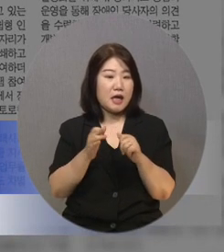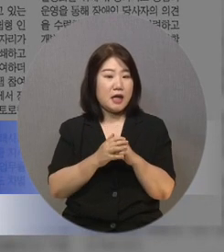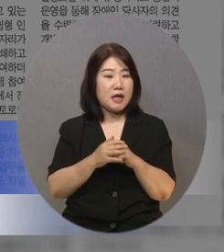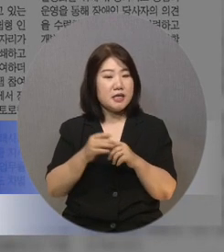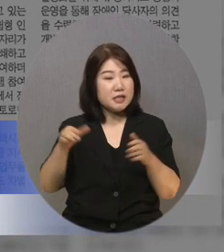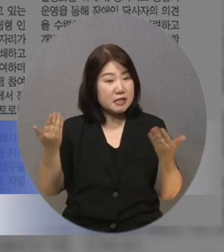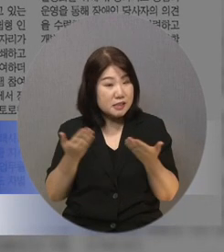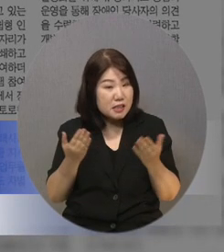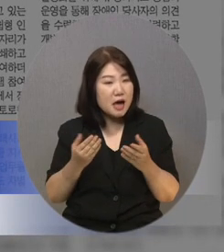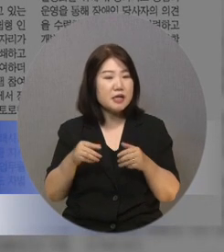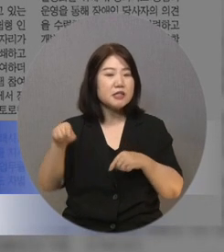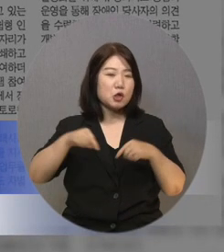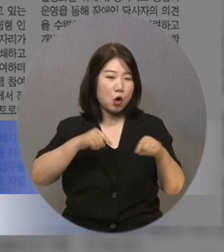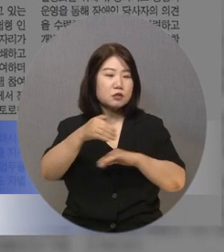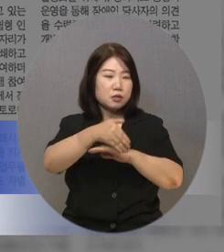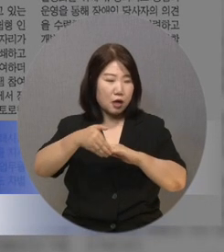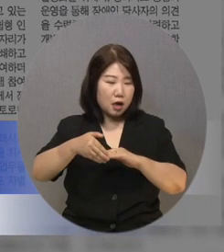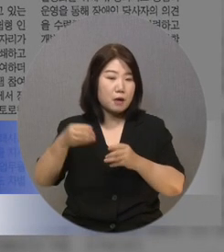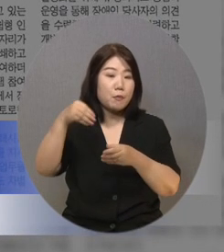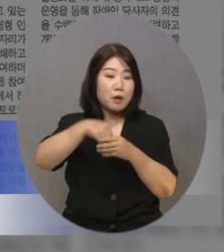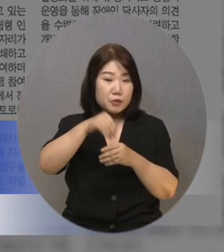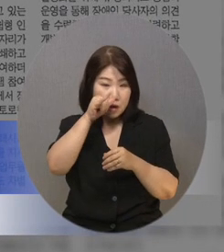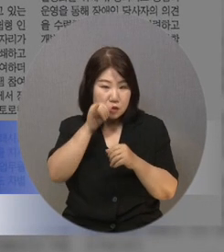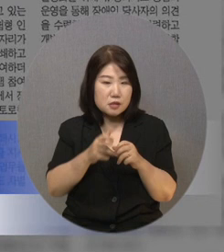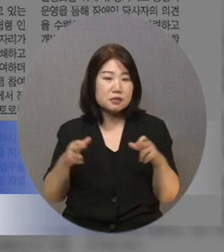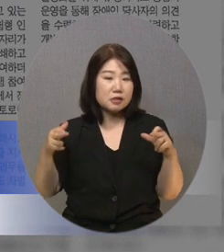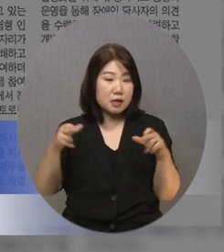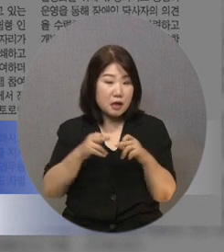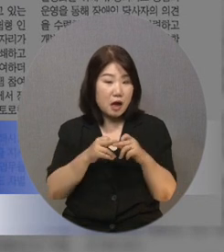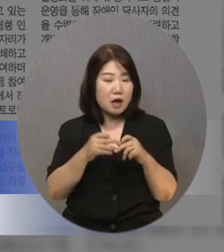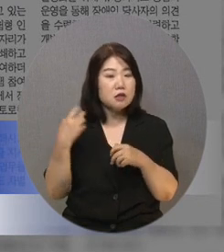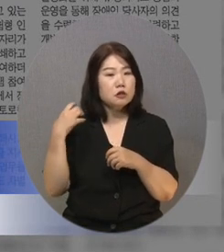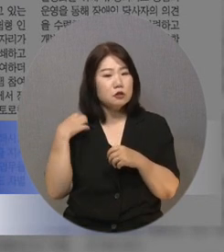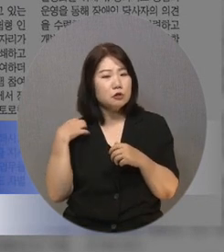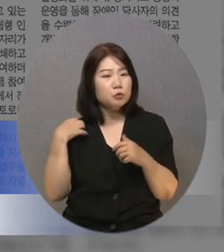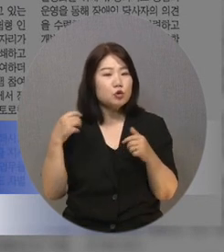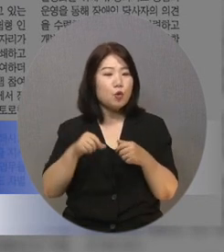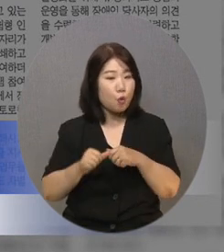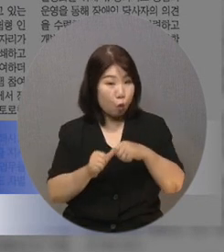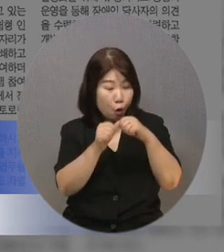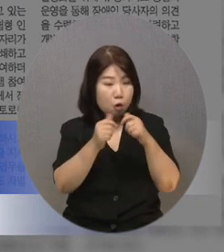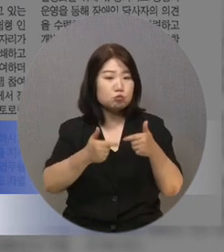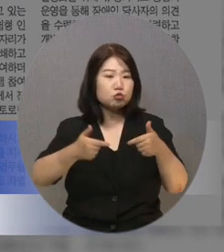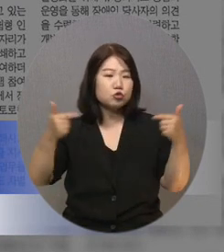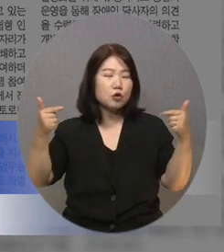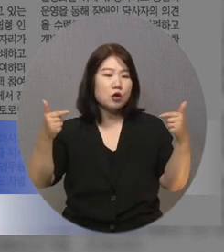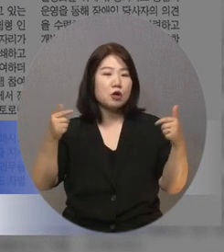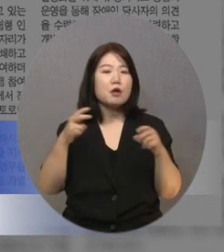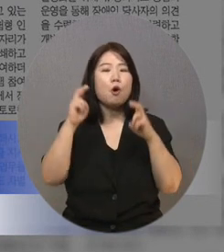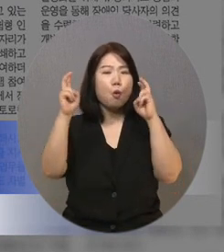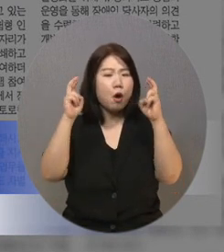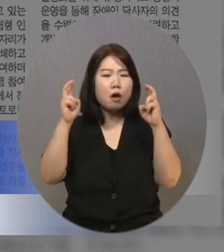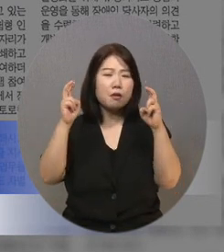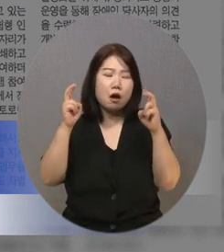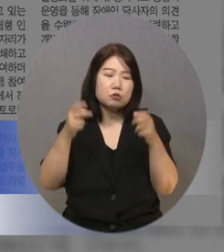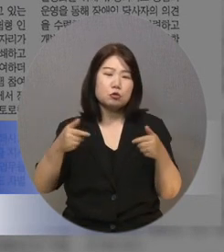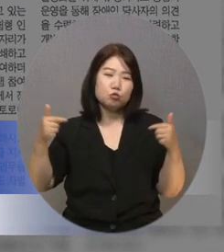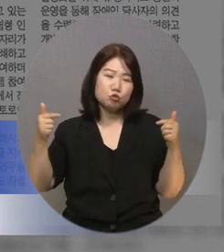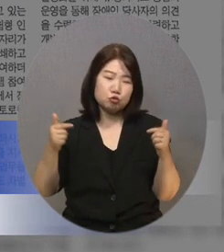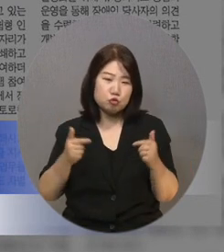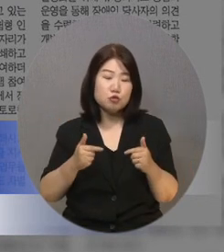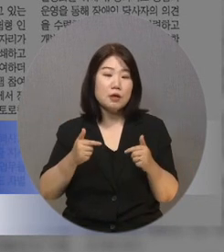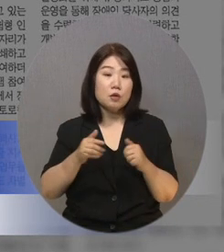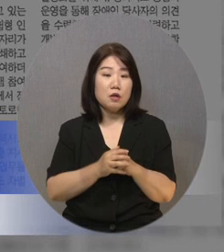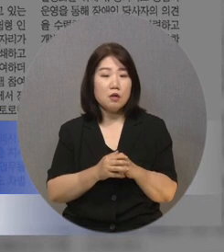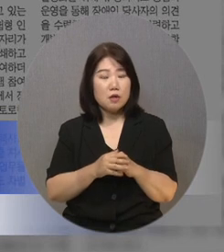포함되어 있는 가운데 장애인 의무 고용률은 상승 추이를 보이고 있으나 의무이행 준수기업 비율은 오히려 하락했고